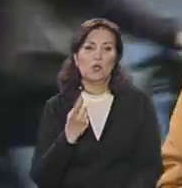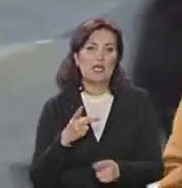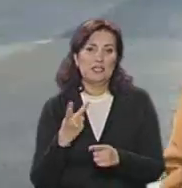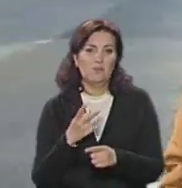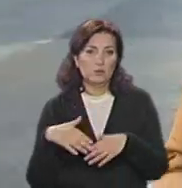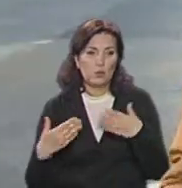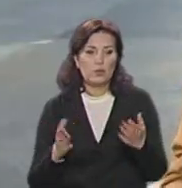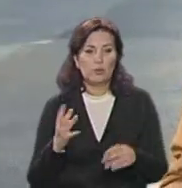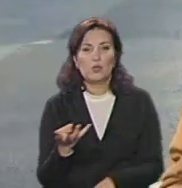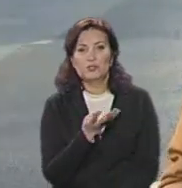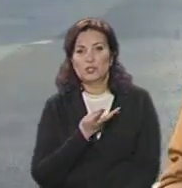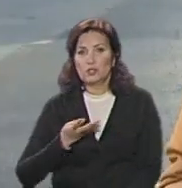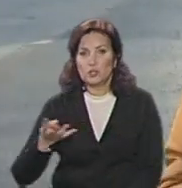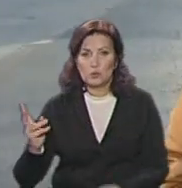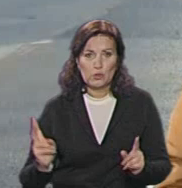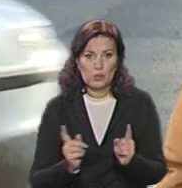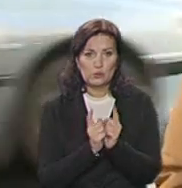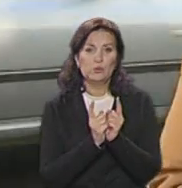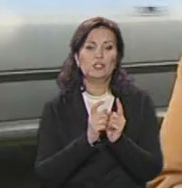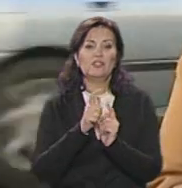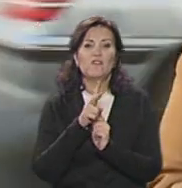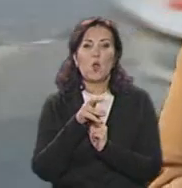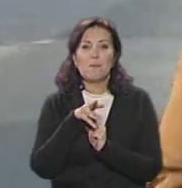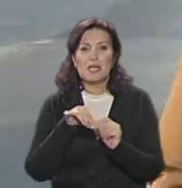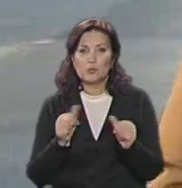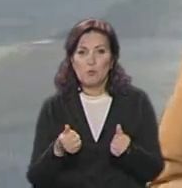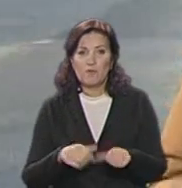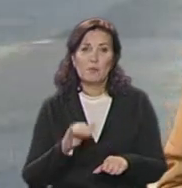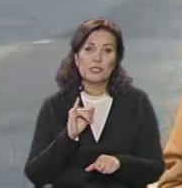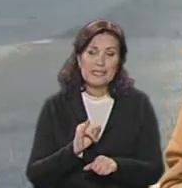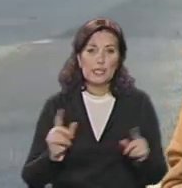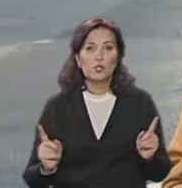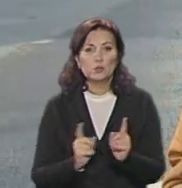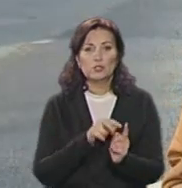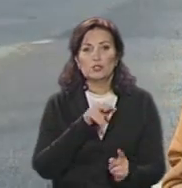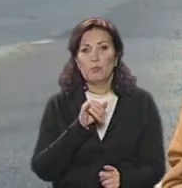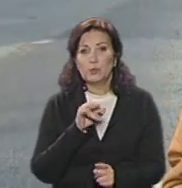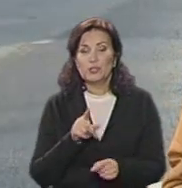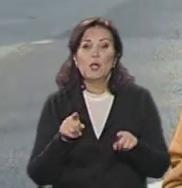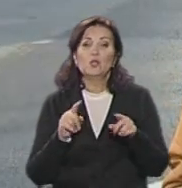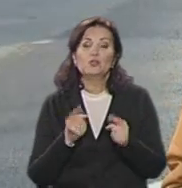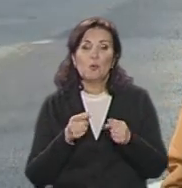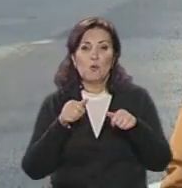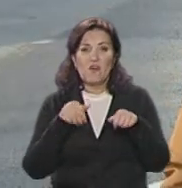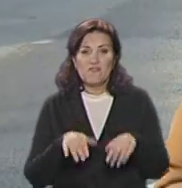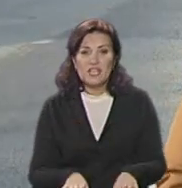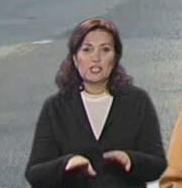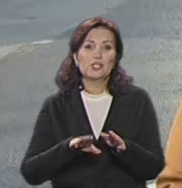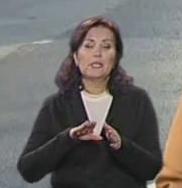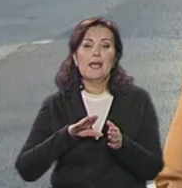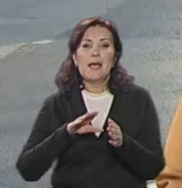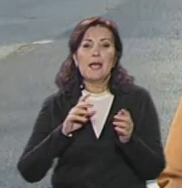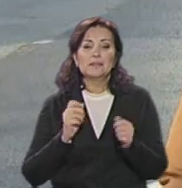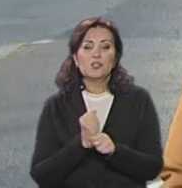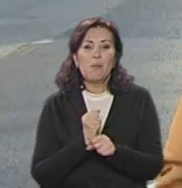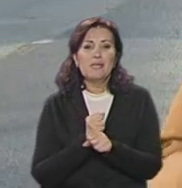а тоді чотиристороння зустріч у нормандському форматі і зустріч із Путіним. Чому вирішили зробити зустріч із Путіним саме після